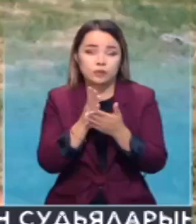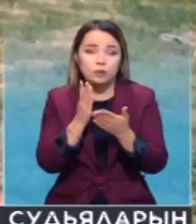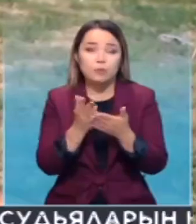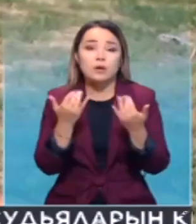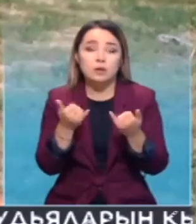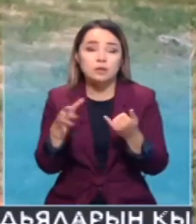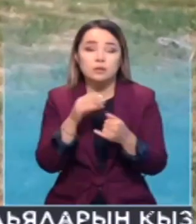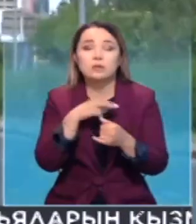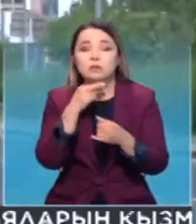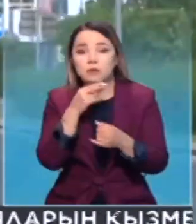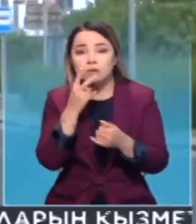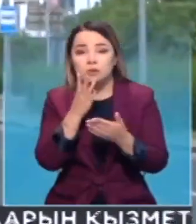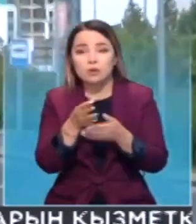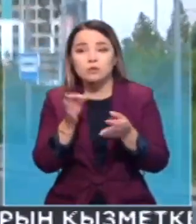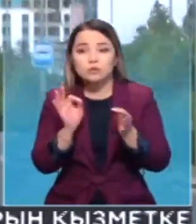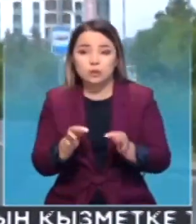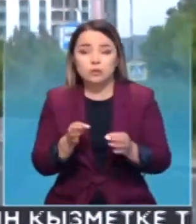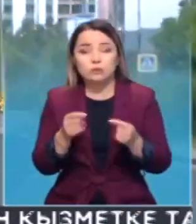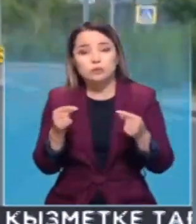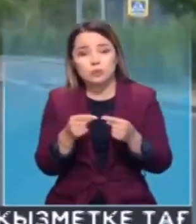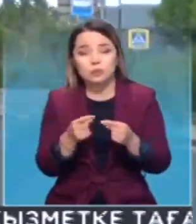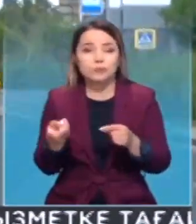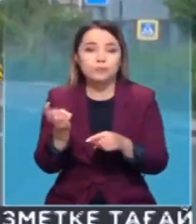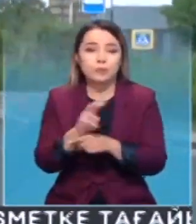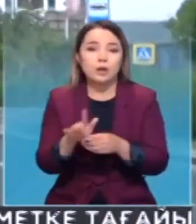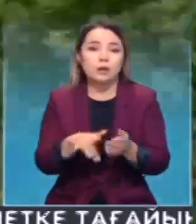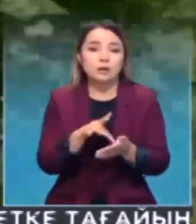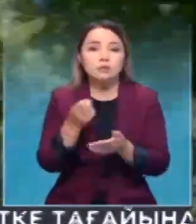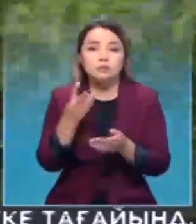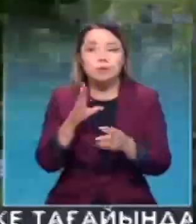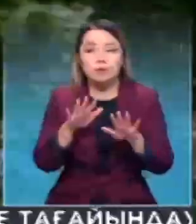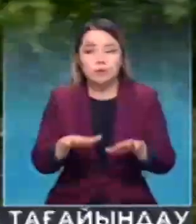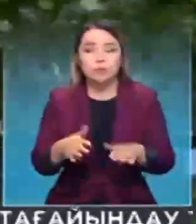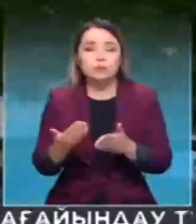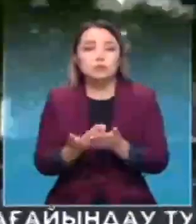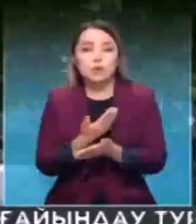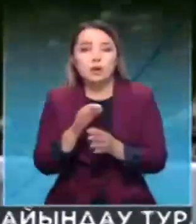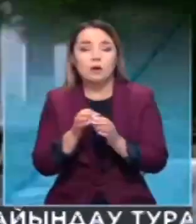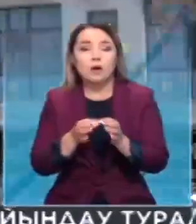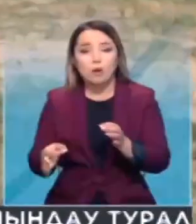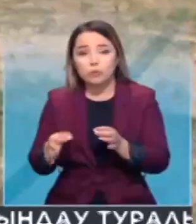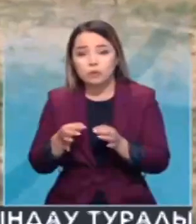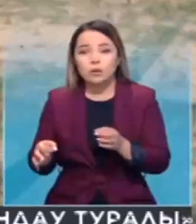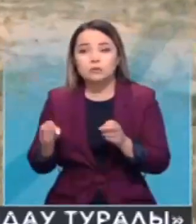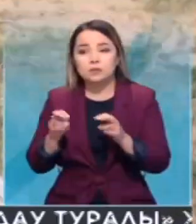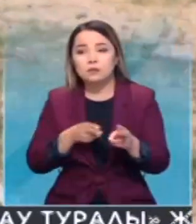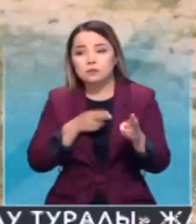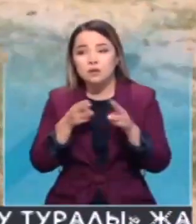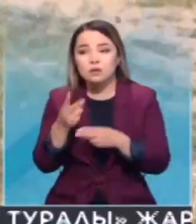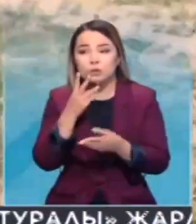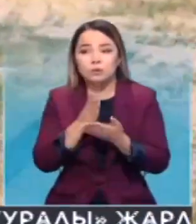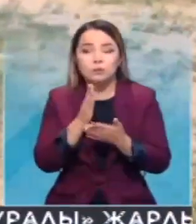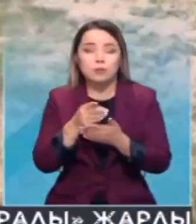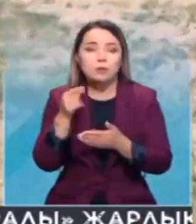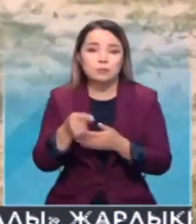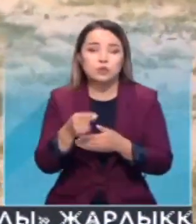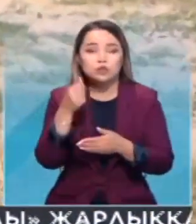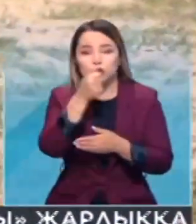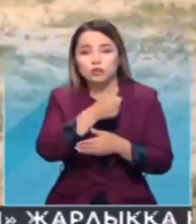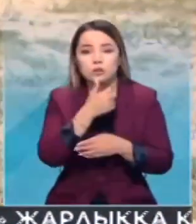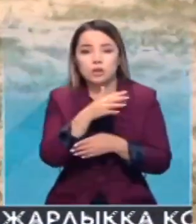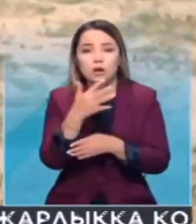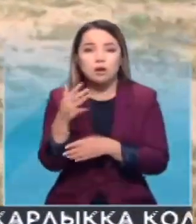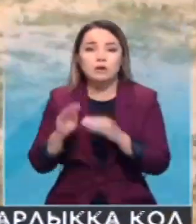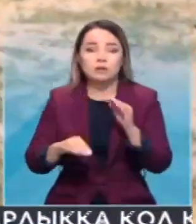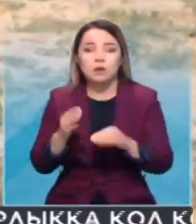Тұрғындардың бұл айтқаны қаншалықты рас, осыған көз жеткізу үшін қаланың бірнеше жаңа ауданына арнайы бардық. Мың жылдық аллеясы қаланың